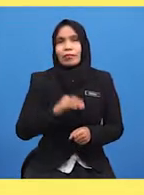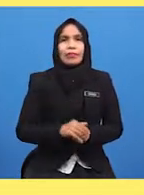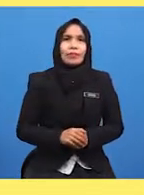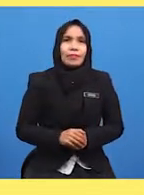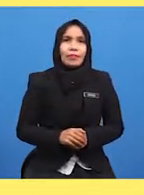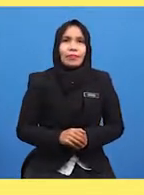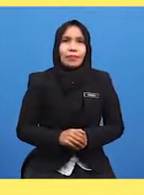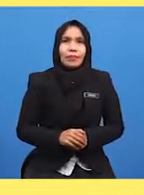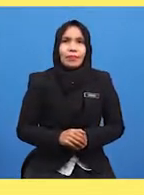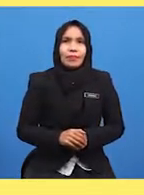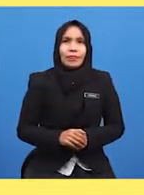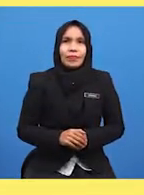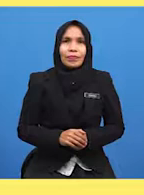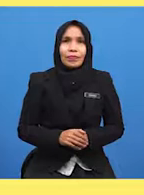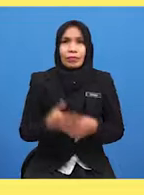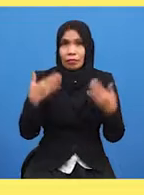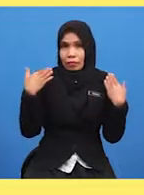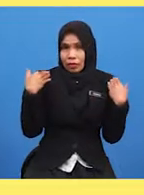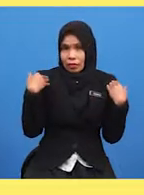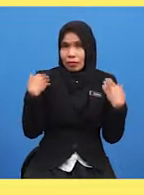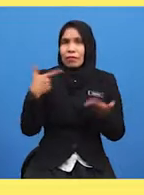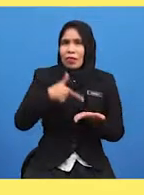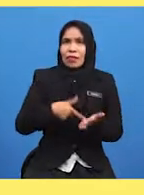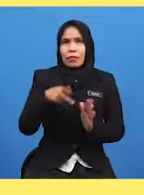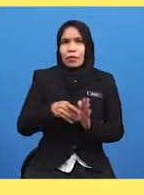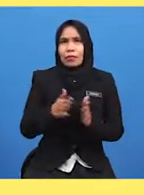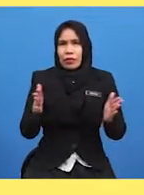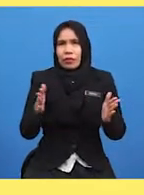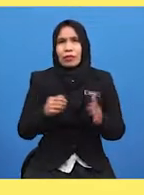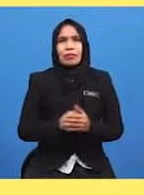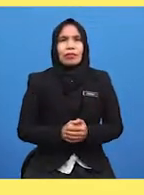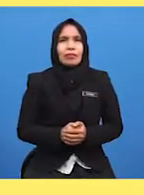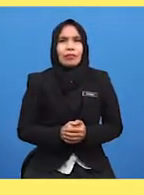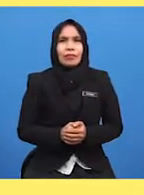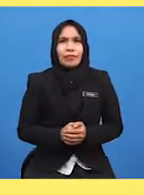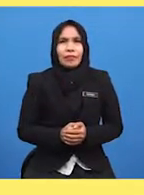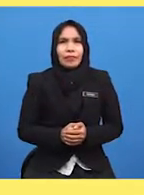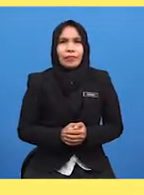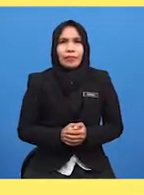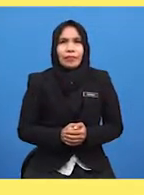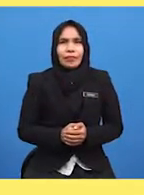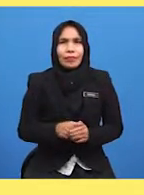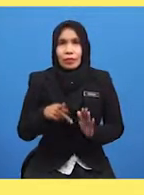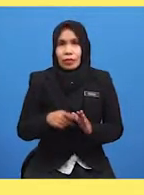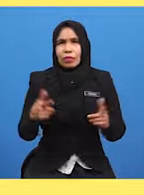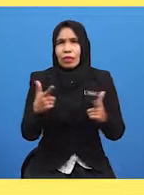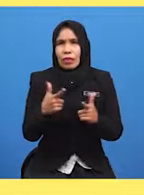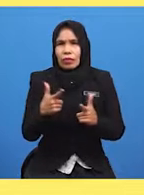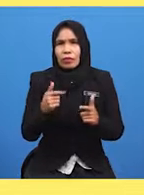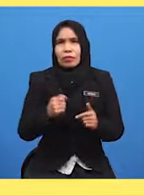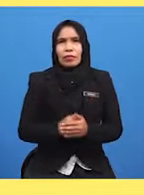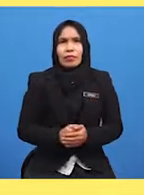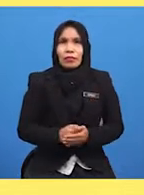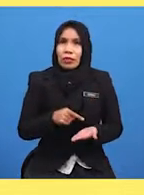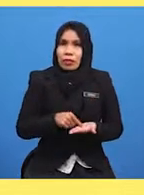daerah ini yaitu duso Bandar kuluk tunggal namun begitu persengketaan Datuk Lane